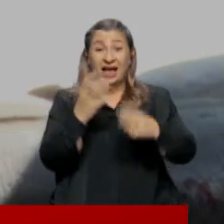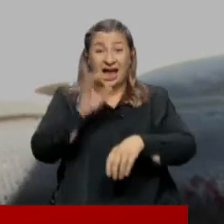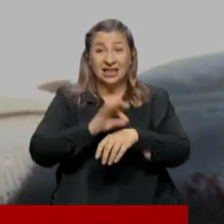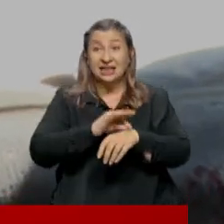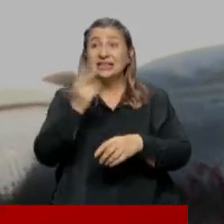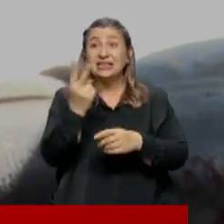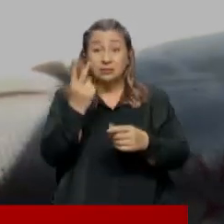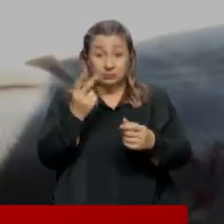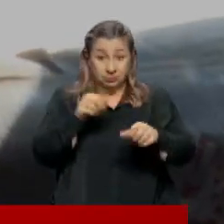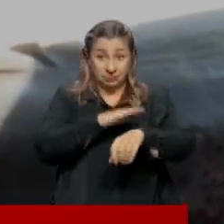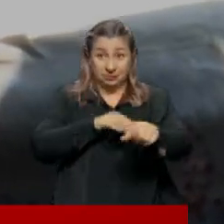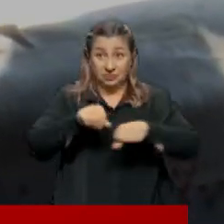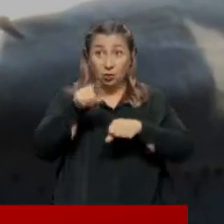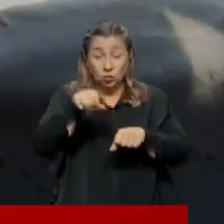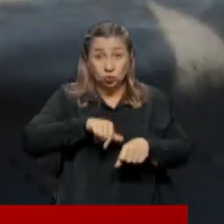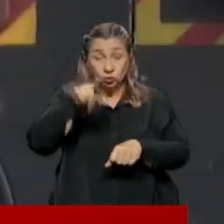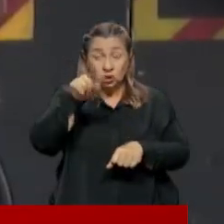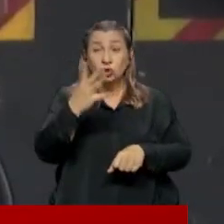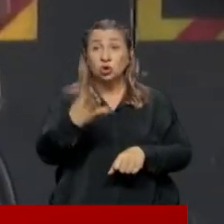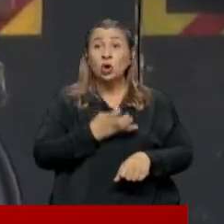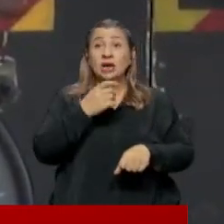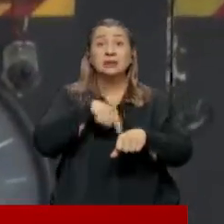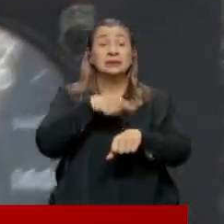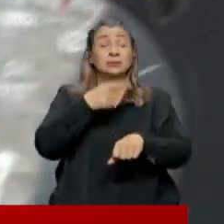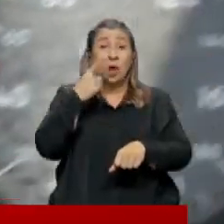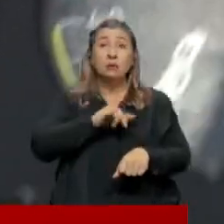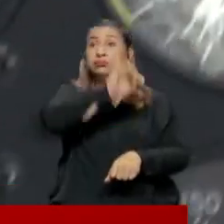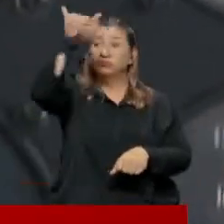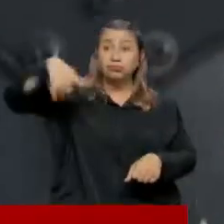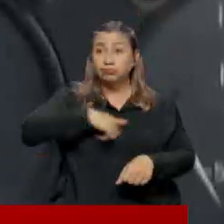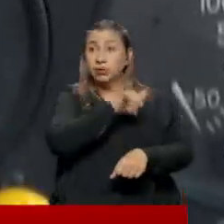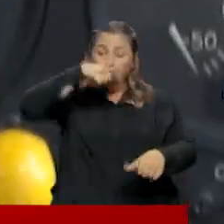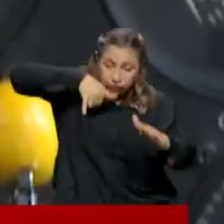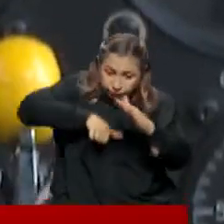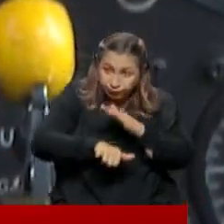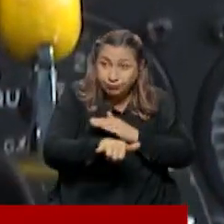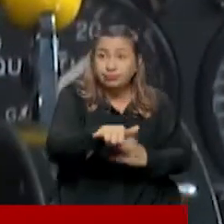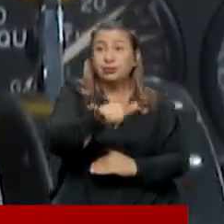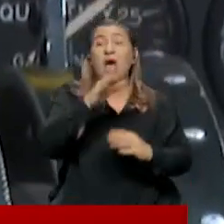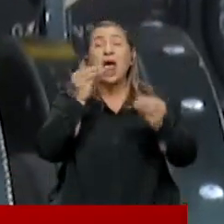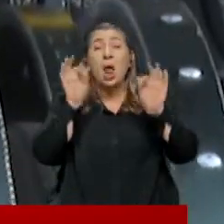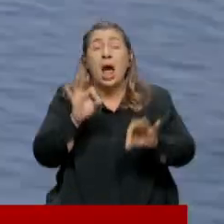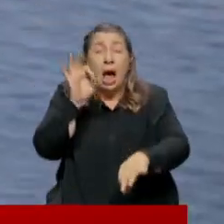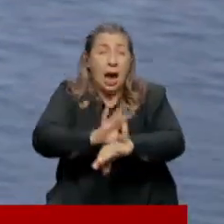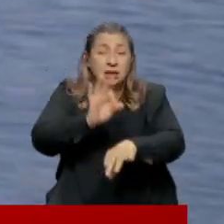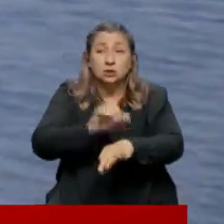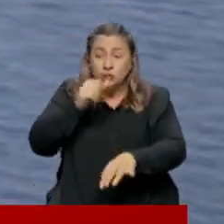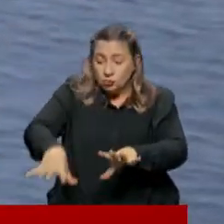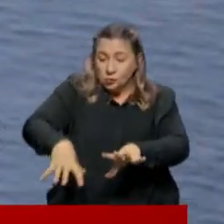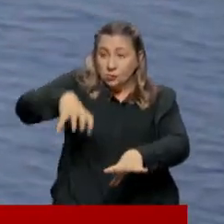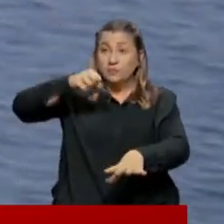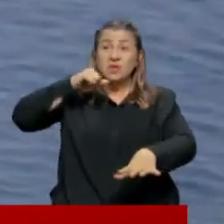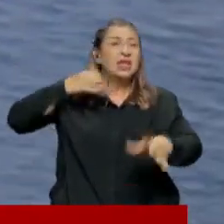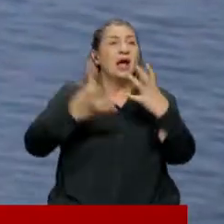pilotun görev aldığı amfibik uçaklar 4 saat boyunca havada kalabiliyor, alçak uçabiliyor. En önemlisi anında denizden su alıp